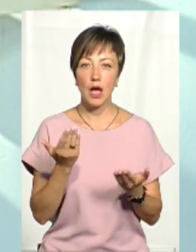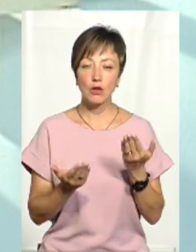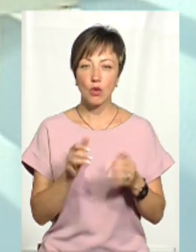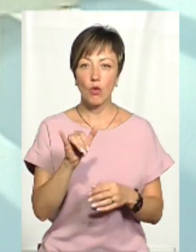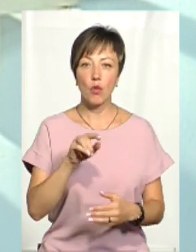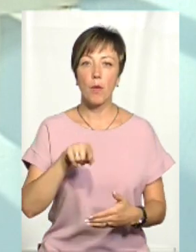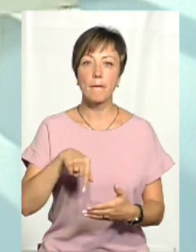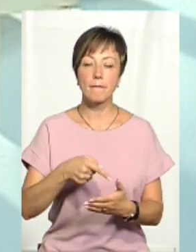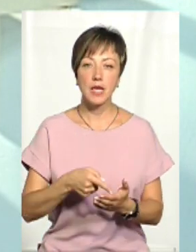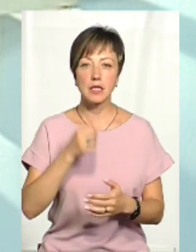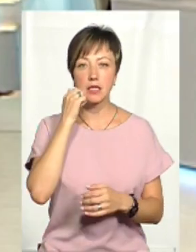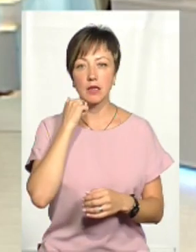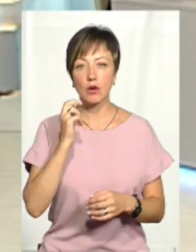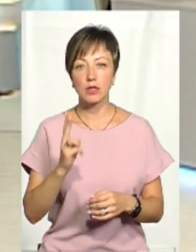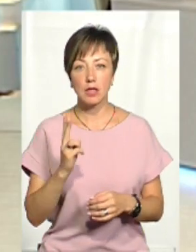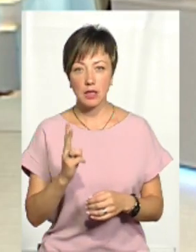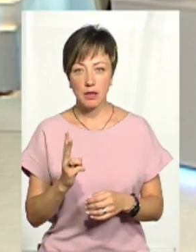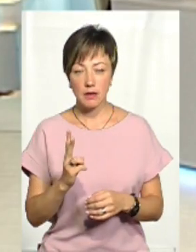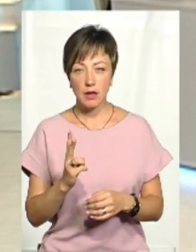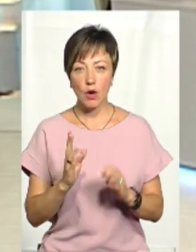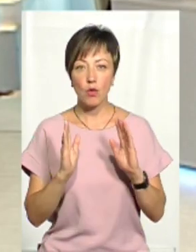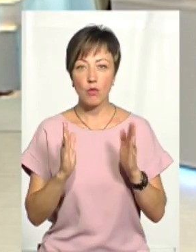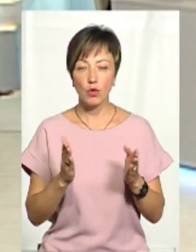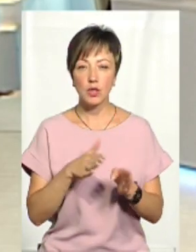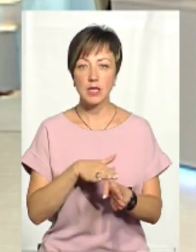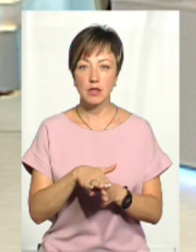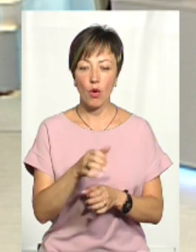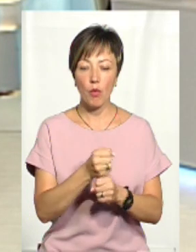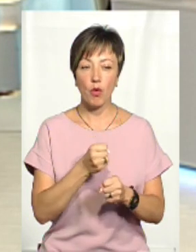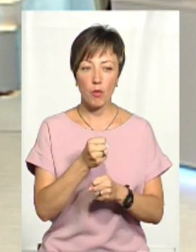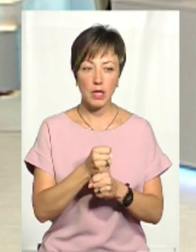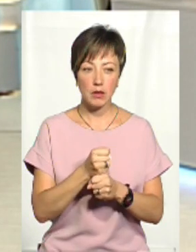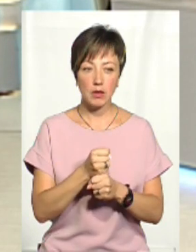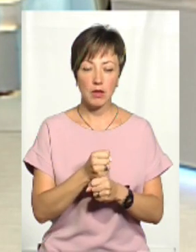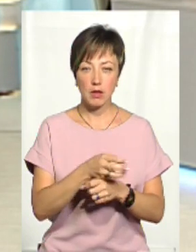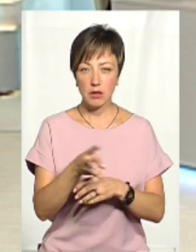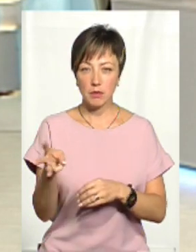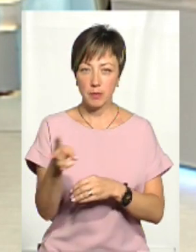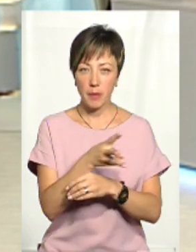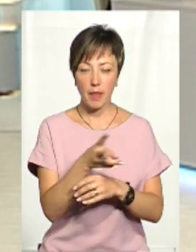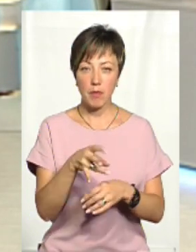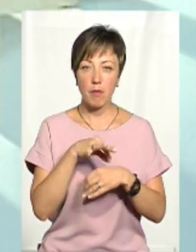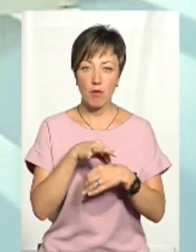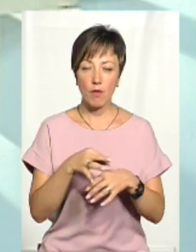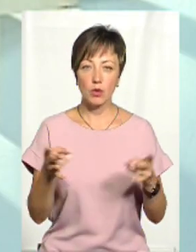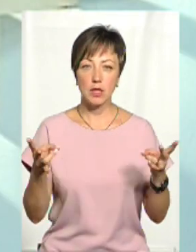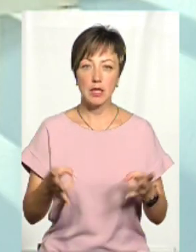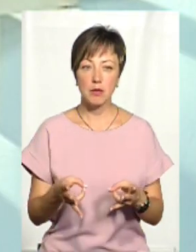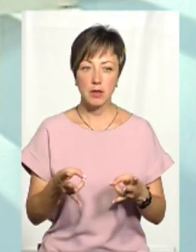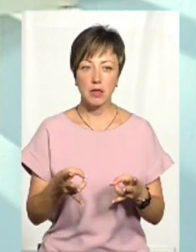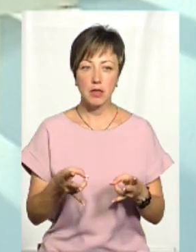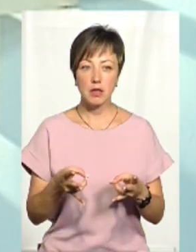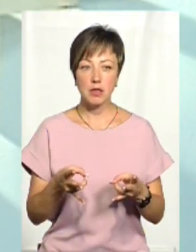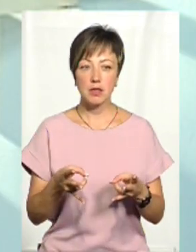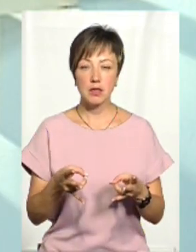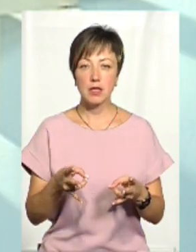якщо у місті Старокостянтинів, будуть здійснювати обробіток, його треба проводити за